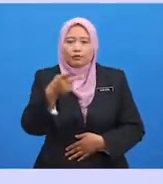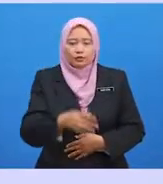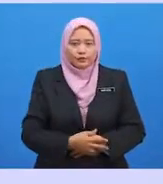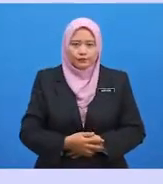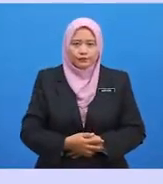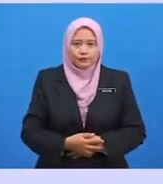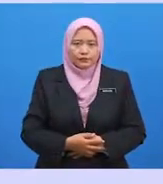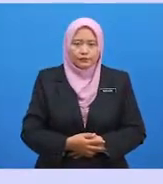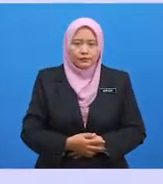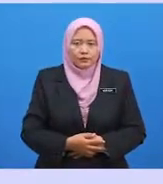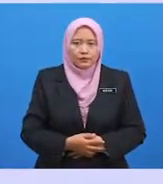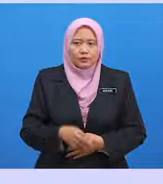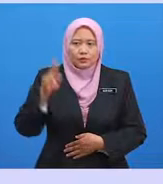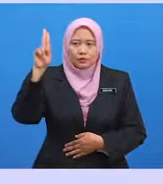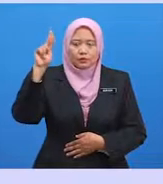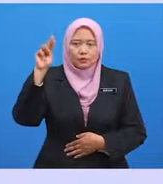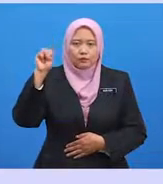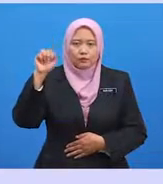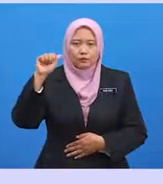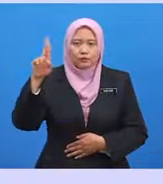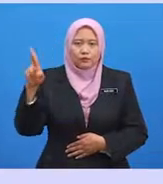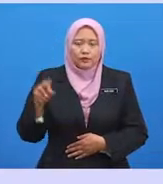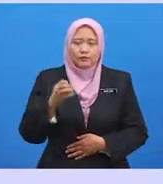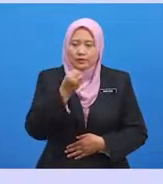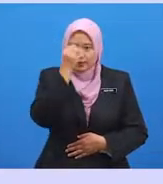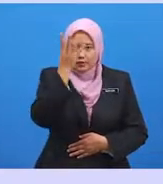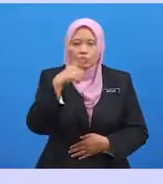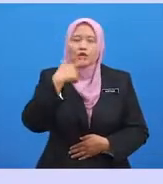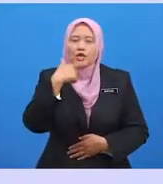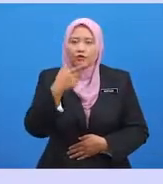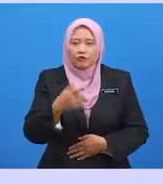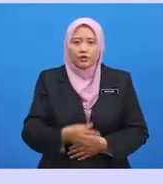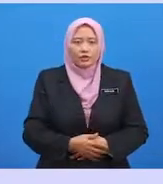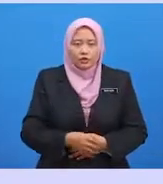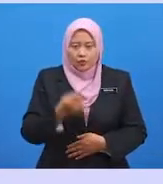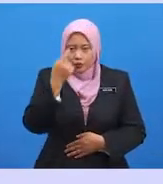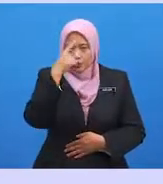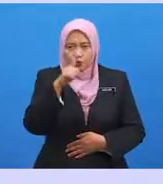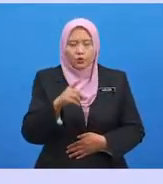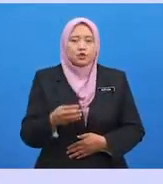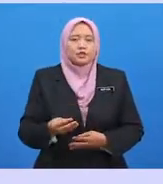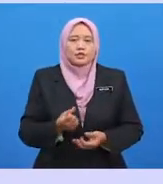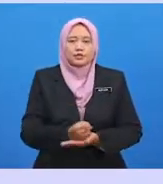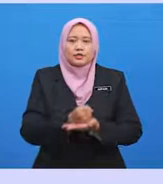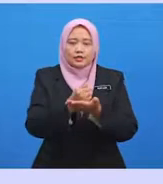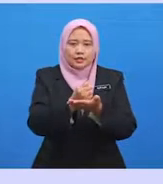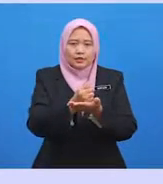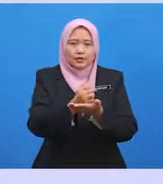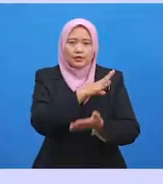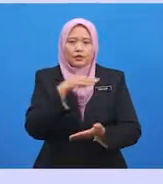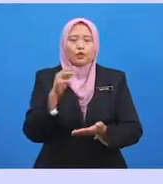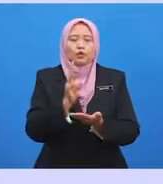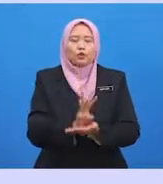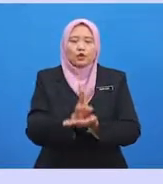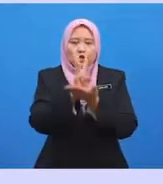akan dan mewakafkan tanah tersebut nafas qobul wakaf juga boleh diterima oleh pihak